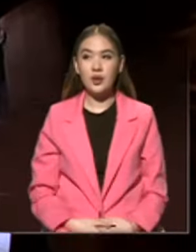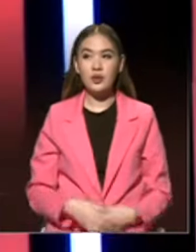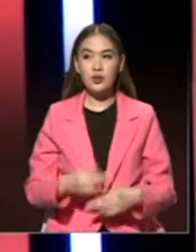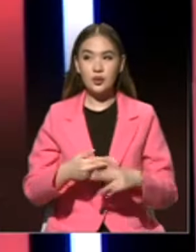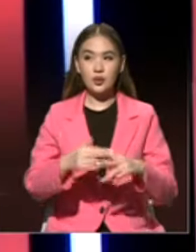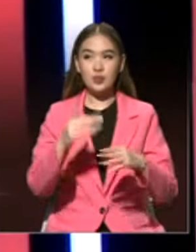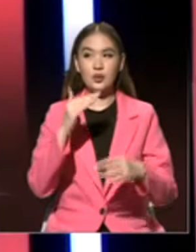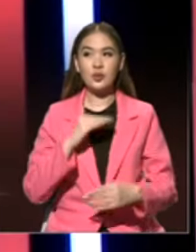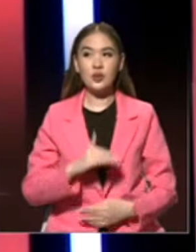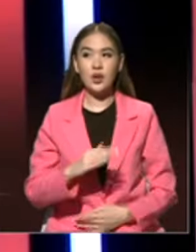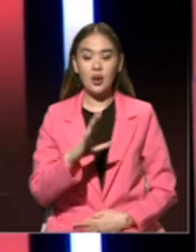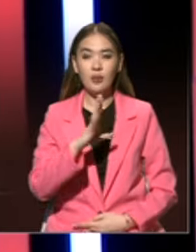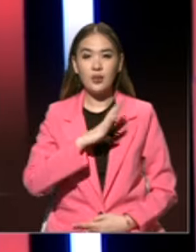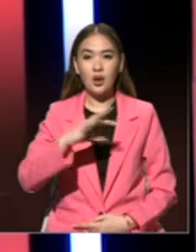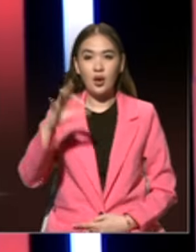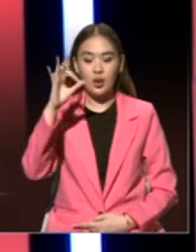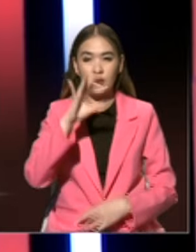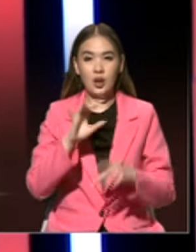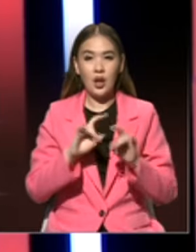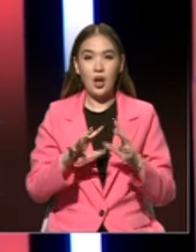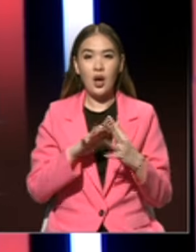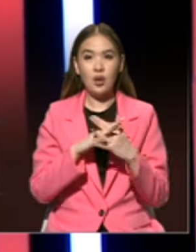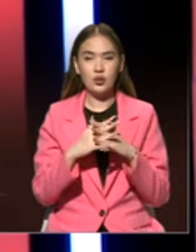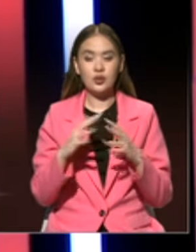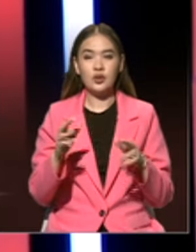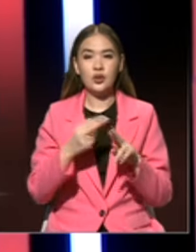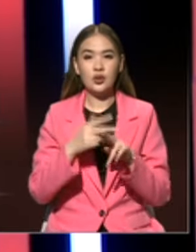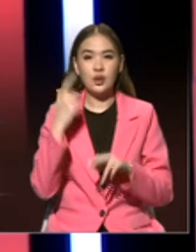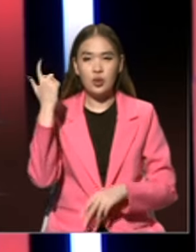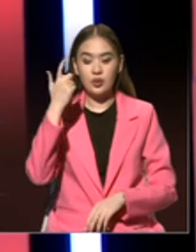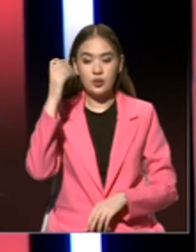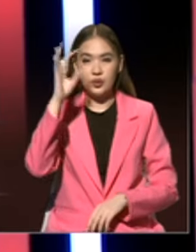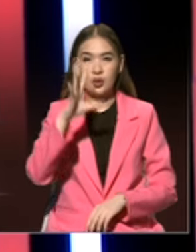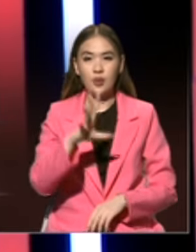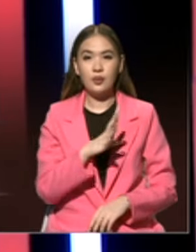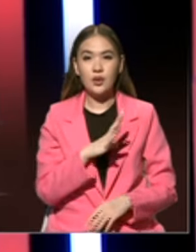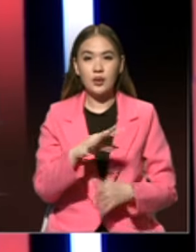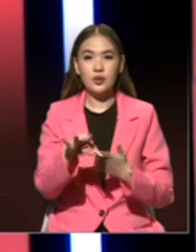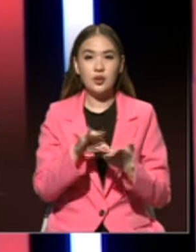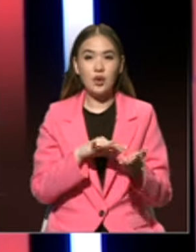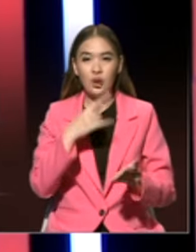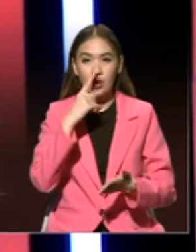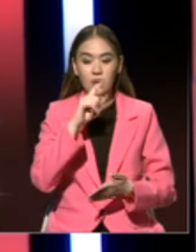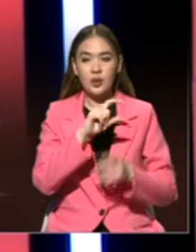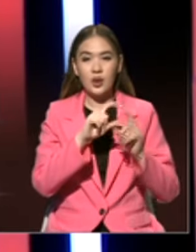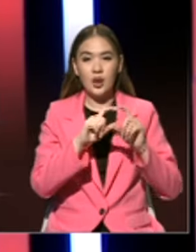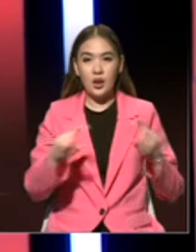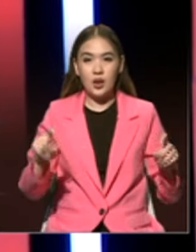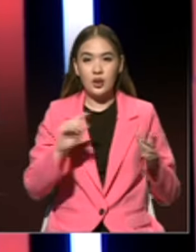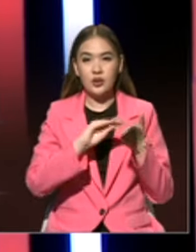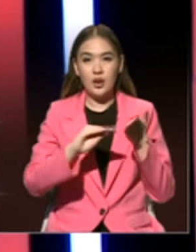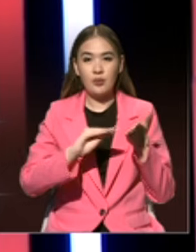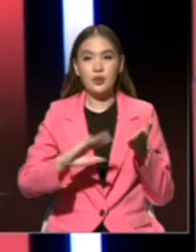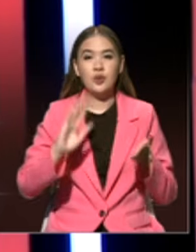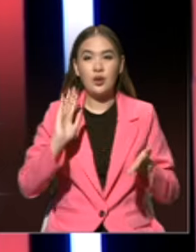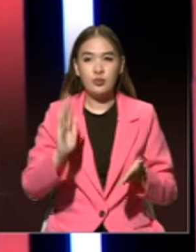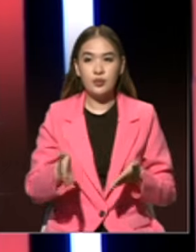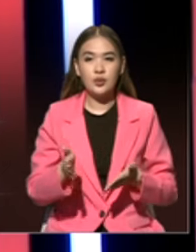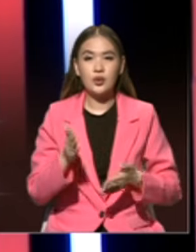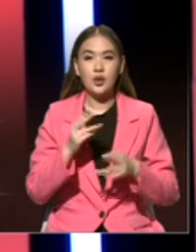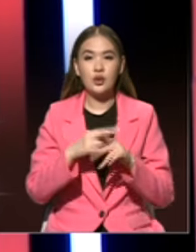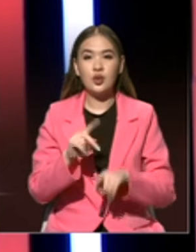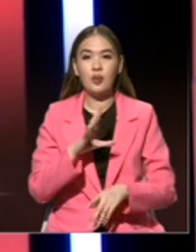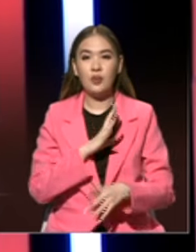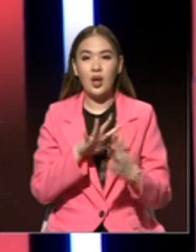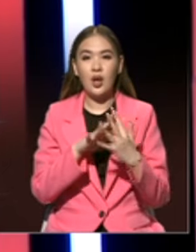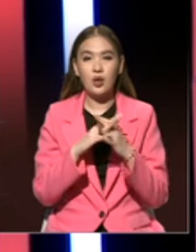төмендегі жүгіртпе жолға біз Ауыл шаруашылығы министрлігінің жедел желісі номерлерін жазып қоямыз. Қымбатты көрермен, енді ауылда жатып